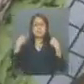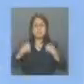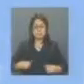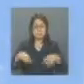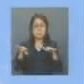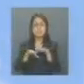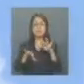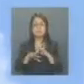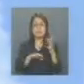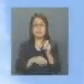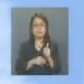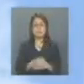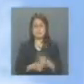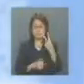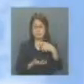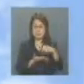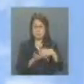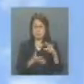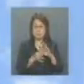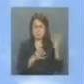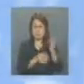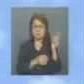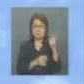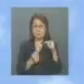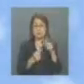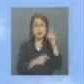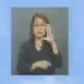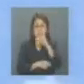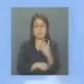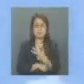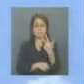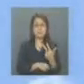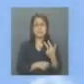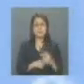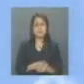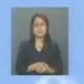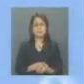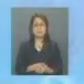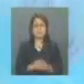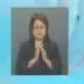ค่ะกลับมาติดตามรายงานสภาพอากาศได้ใหม่ในข่าวค่ำไทย PBS ค่ะ